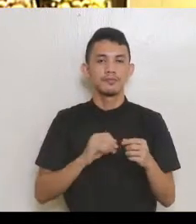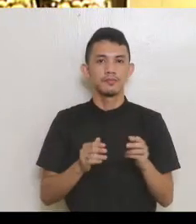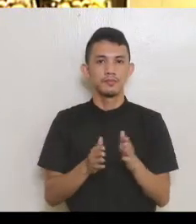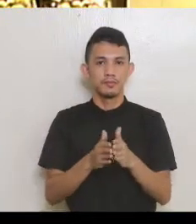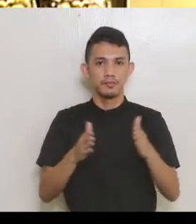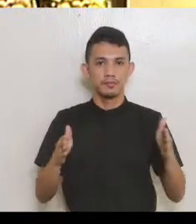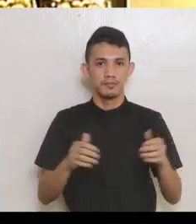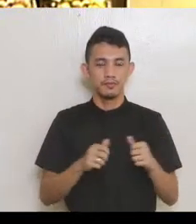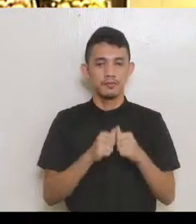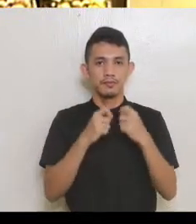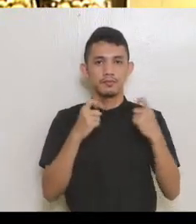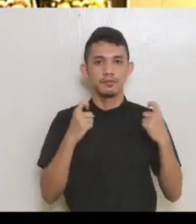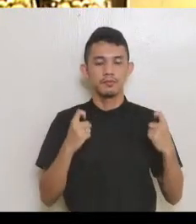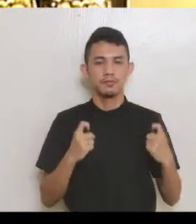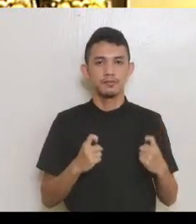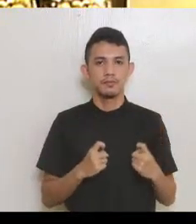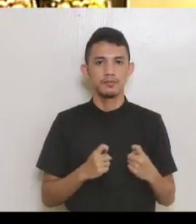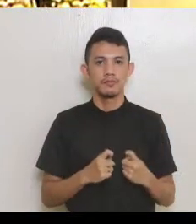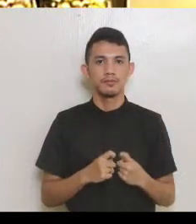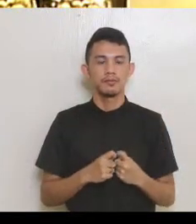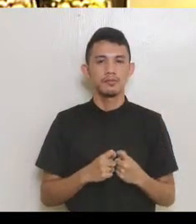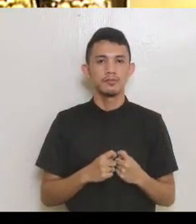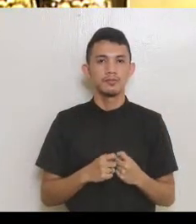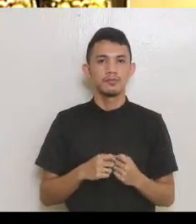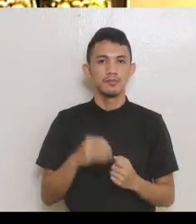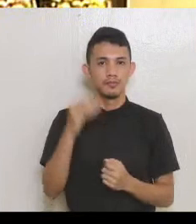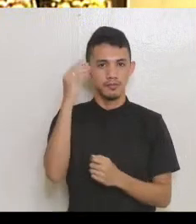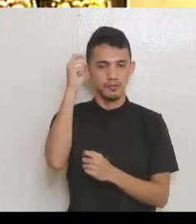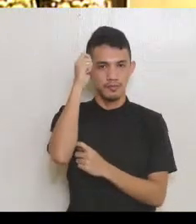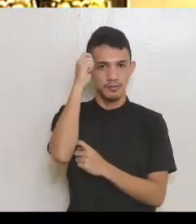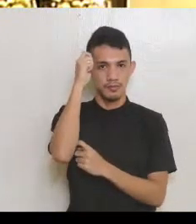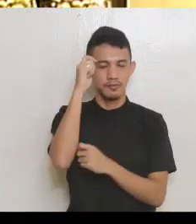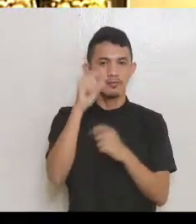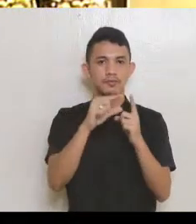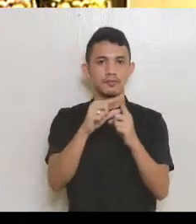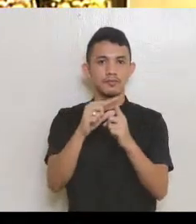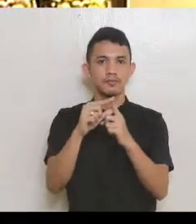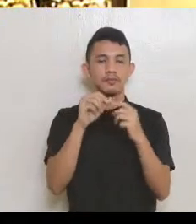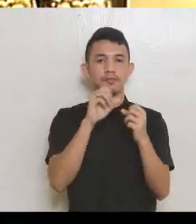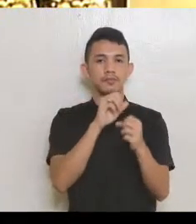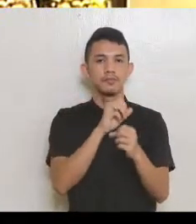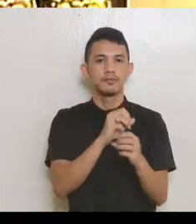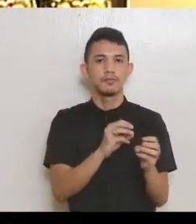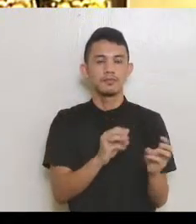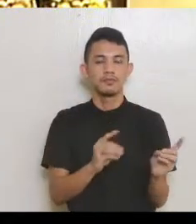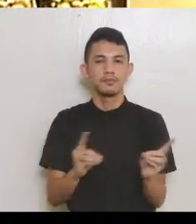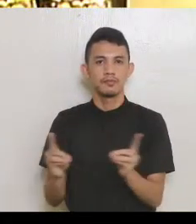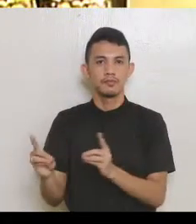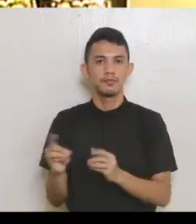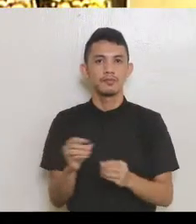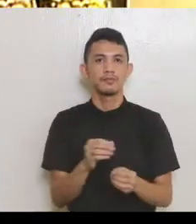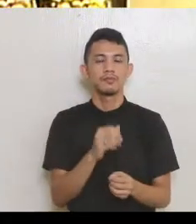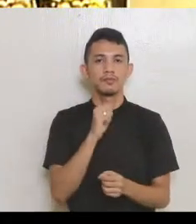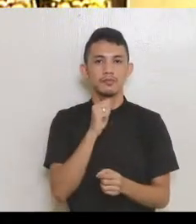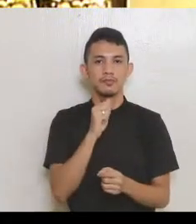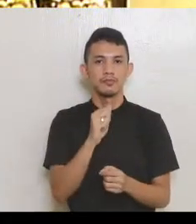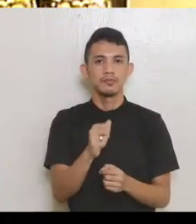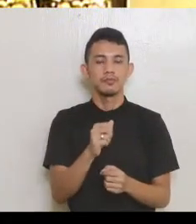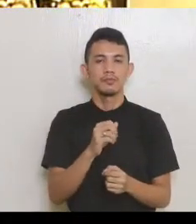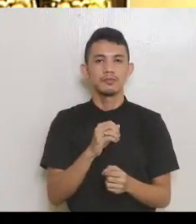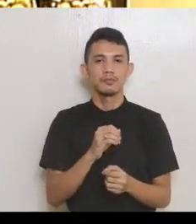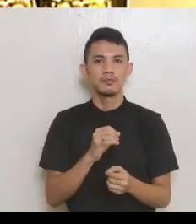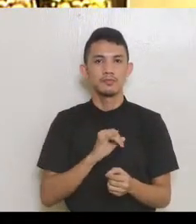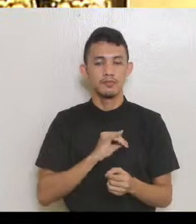o yamot sa huna-huna, sa pulong, sa buhat ug sa wala pagbuhat